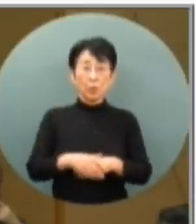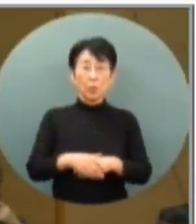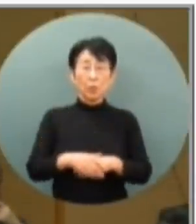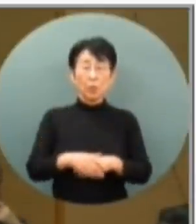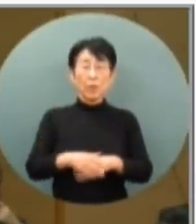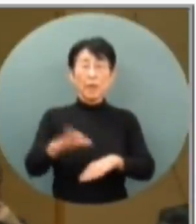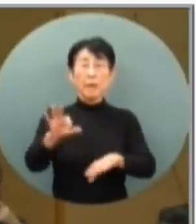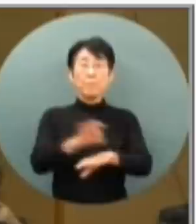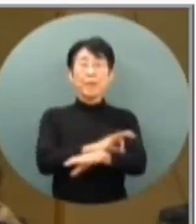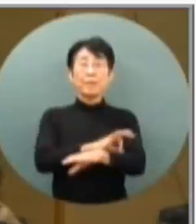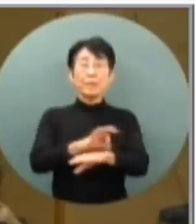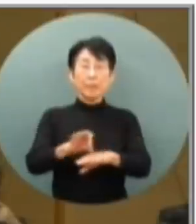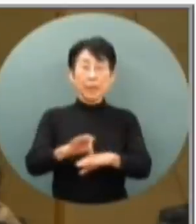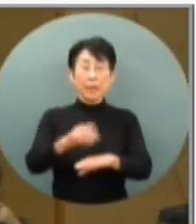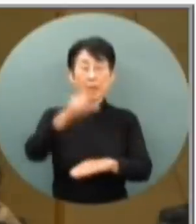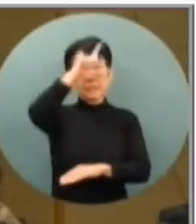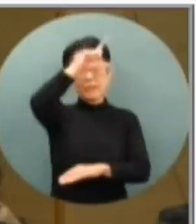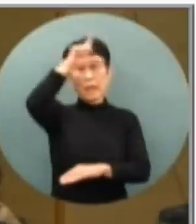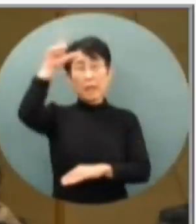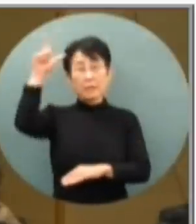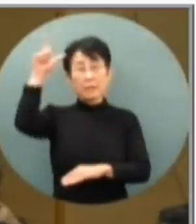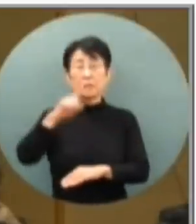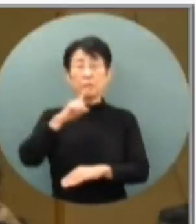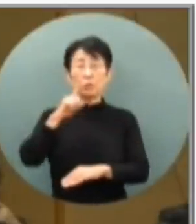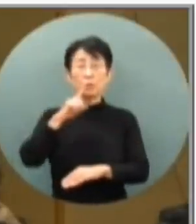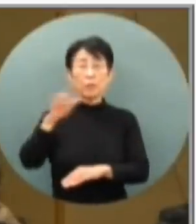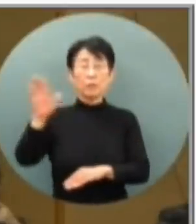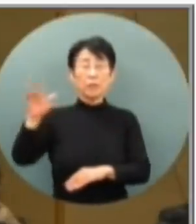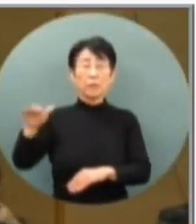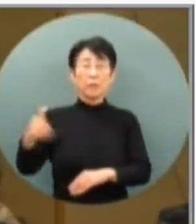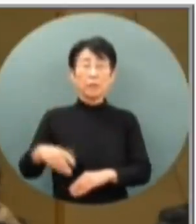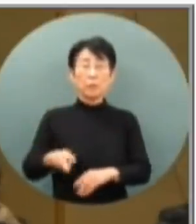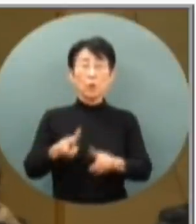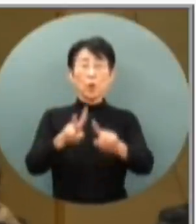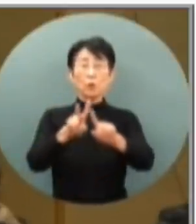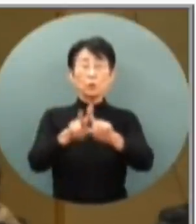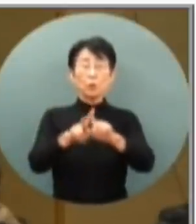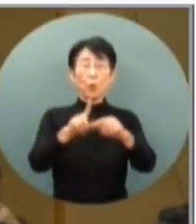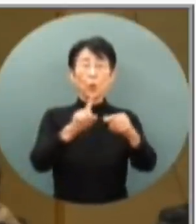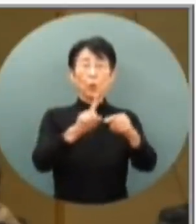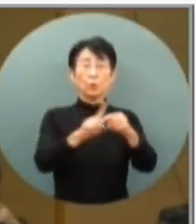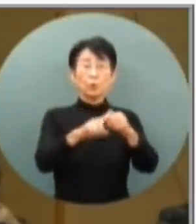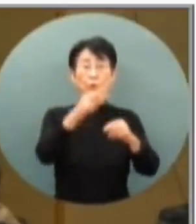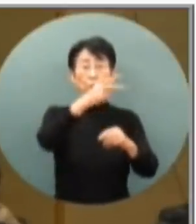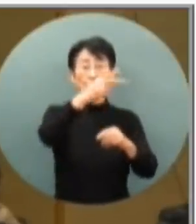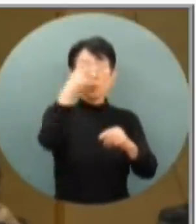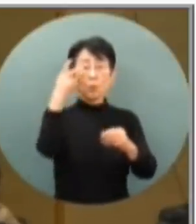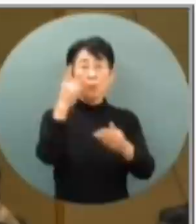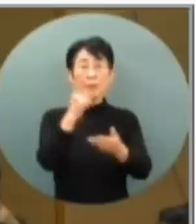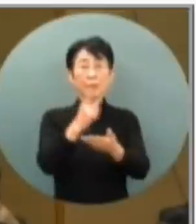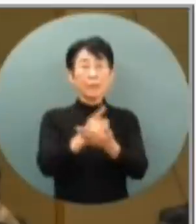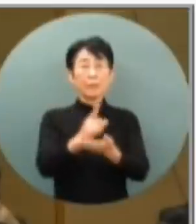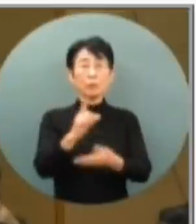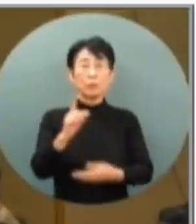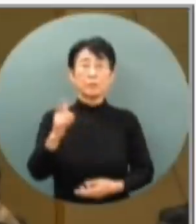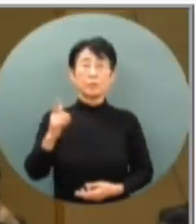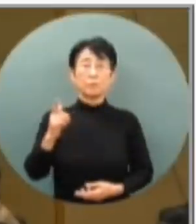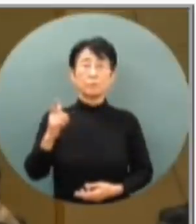葉を使って言われましたけれども、小中高だけじゃないんですね。大人